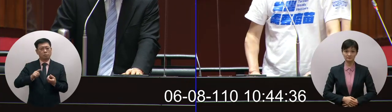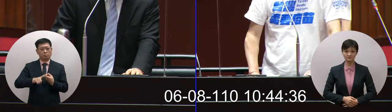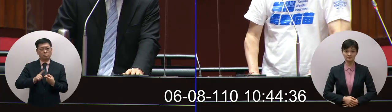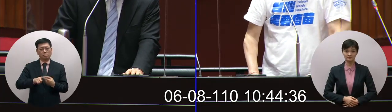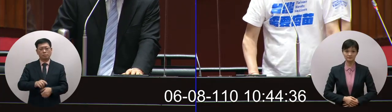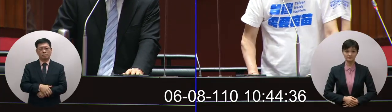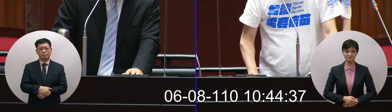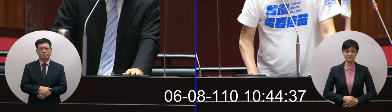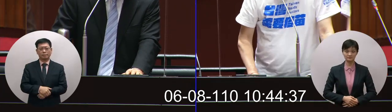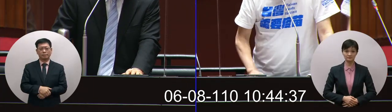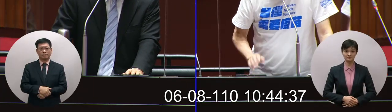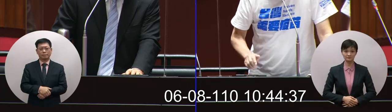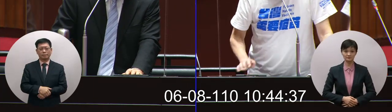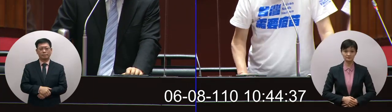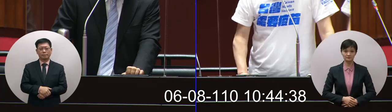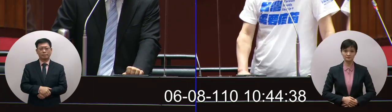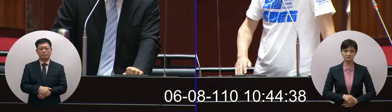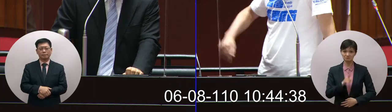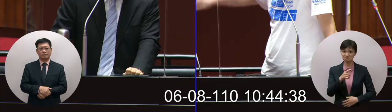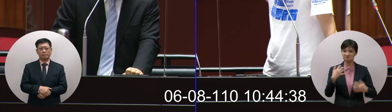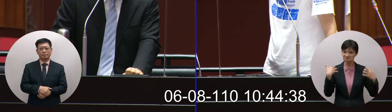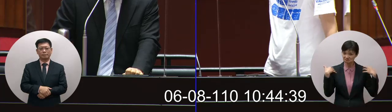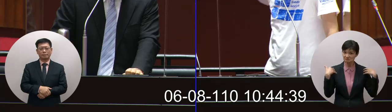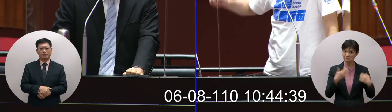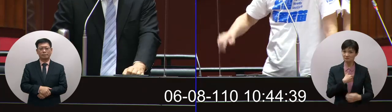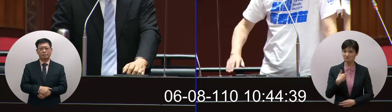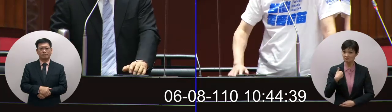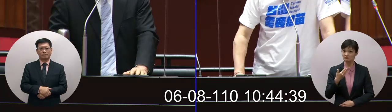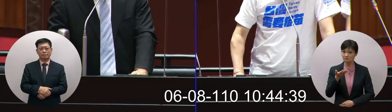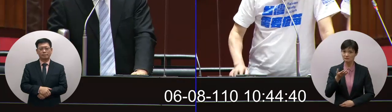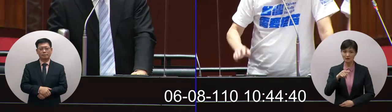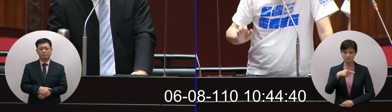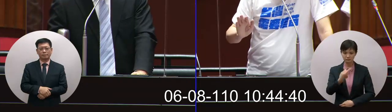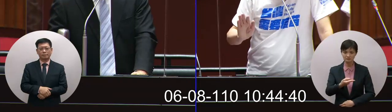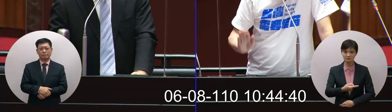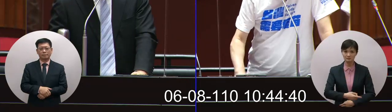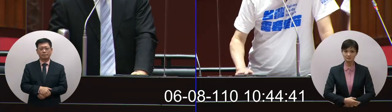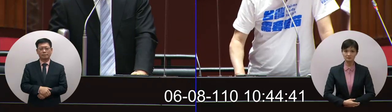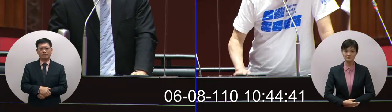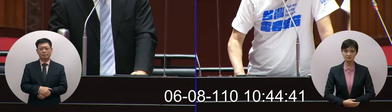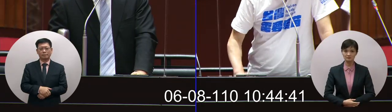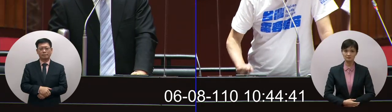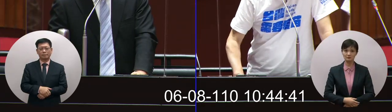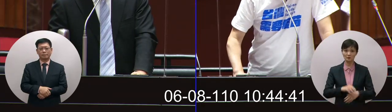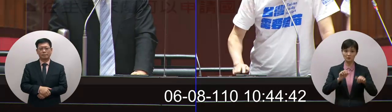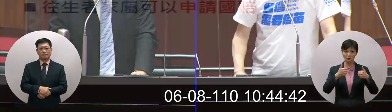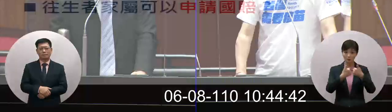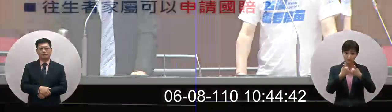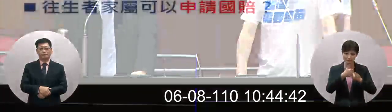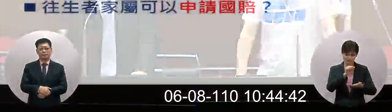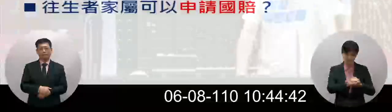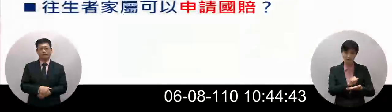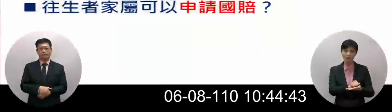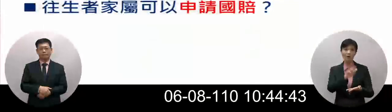的。 他负得了责吗？我们看下一页，会议记录会不